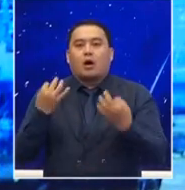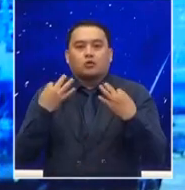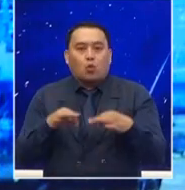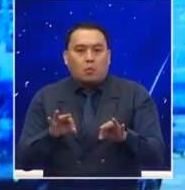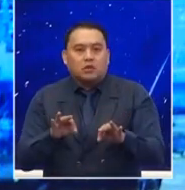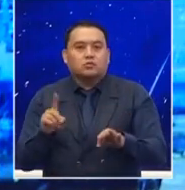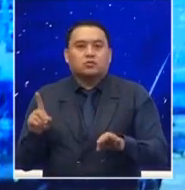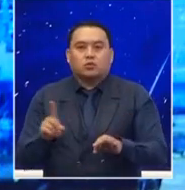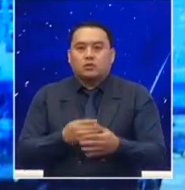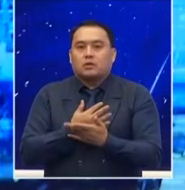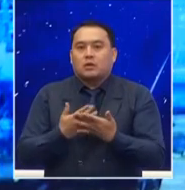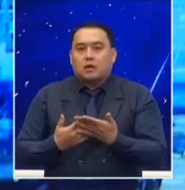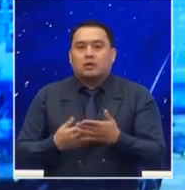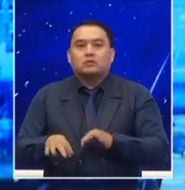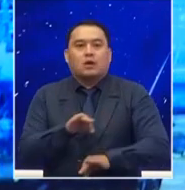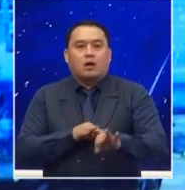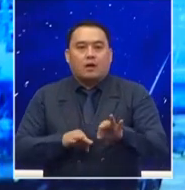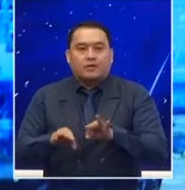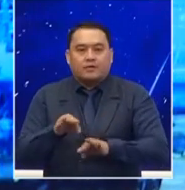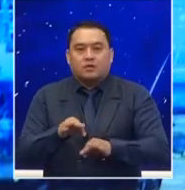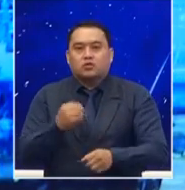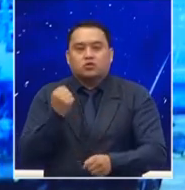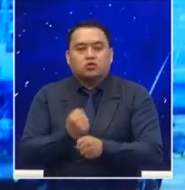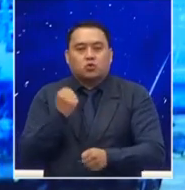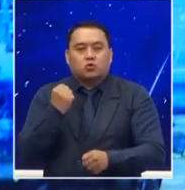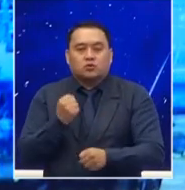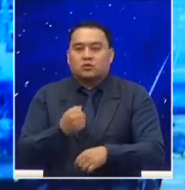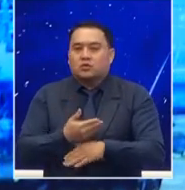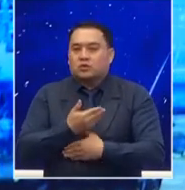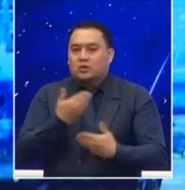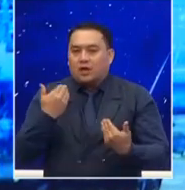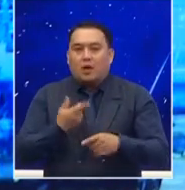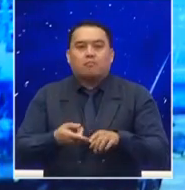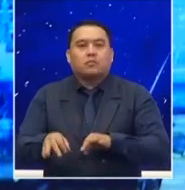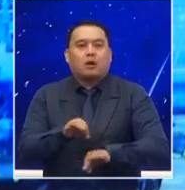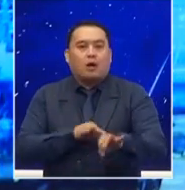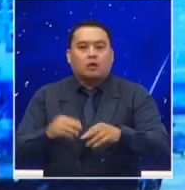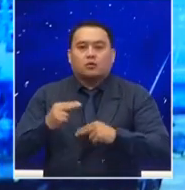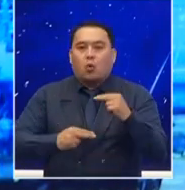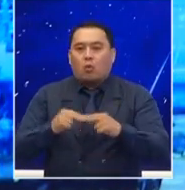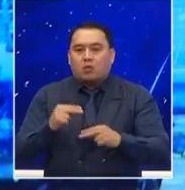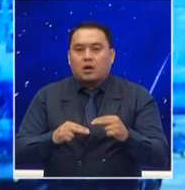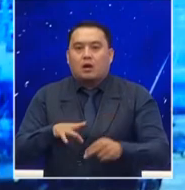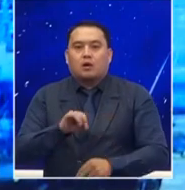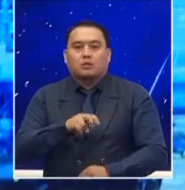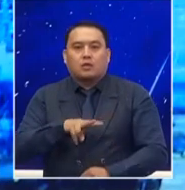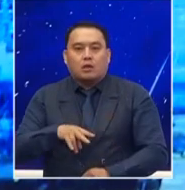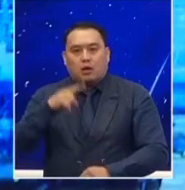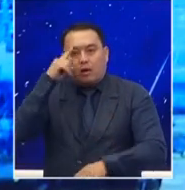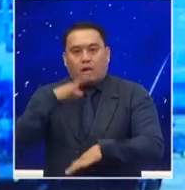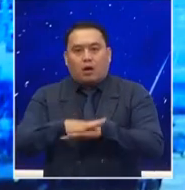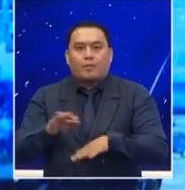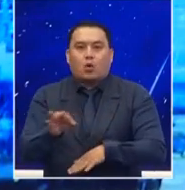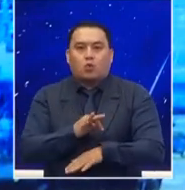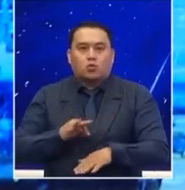одобрил, однако по некоторым эскизам высказал жесткое «нет». В частности, проект жилой застройки правого берега Каратала